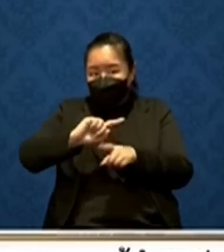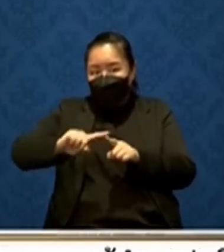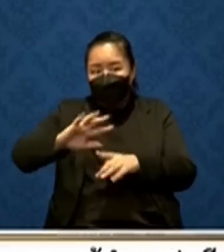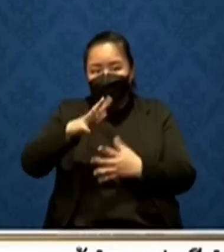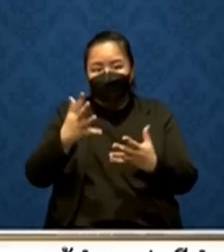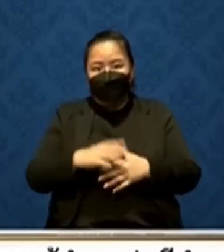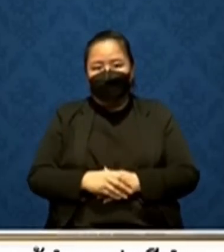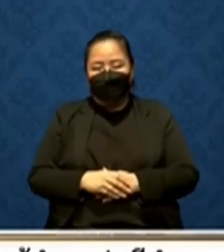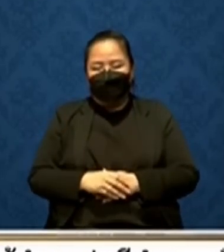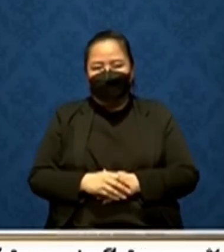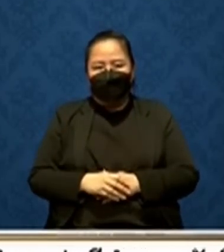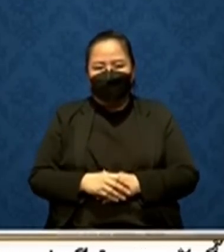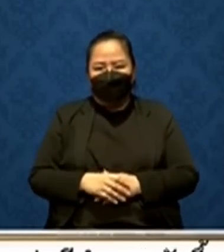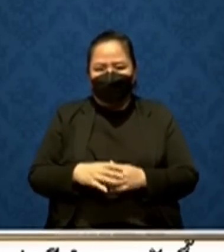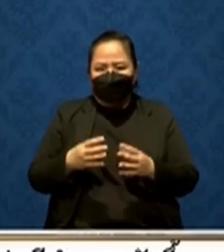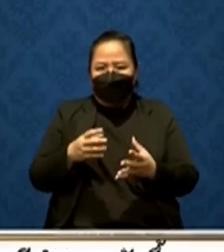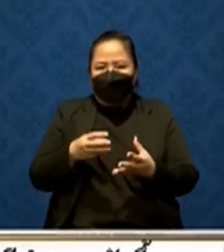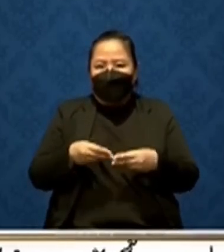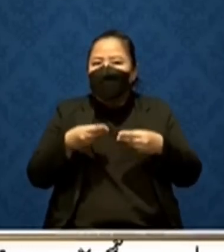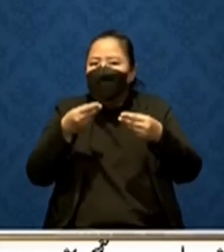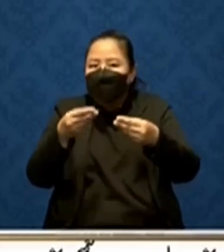ก็ใช้ขนไม่ถูกทำงาน